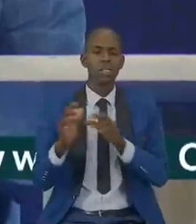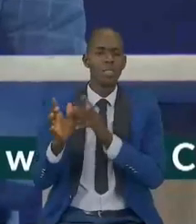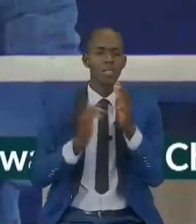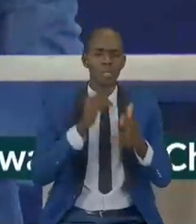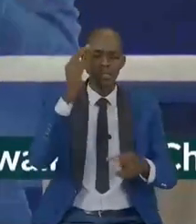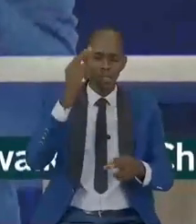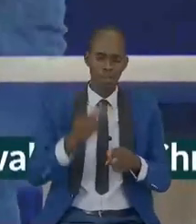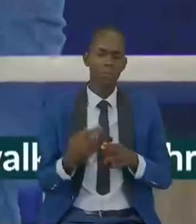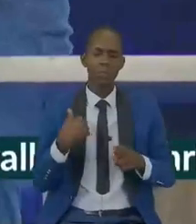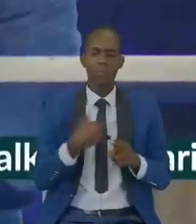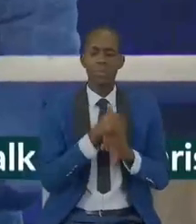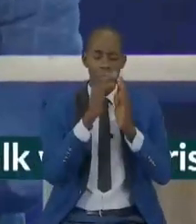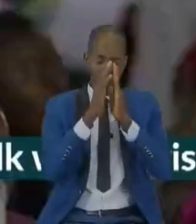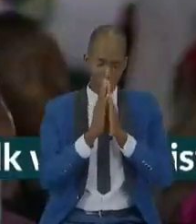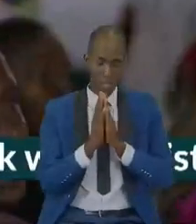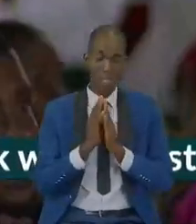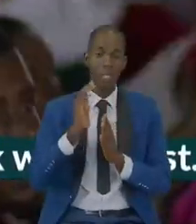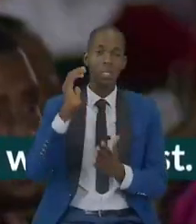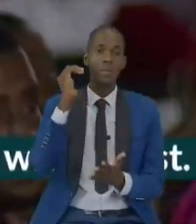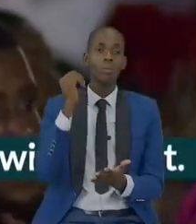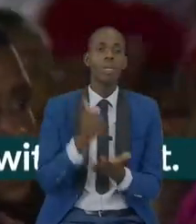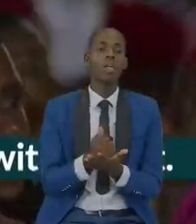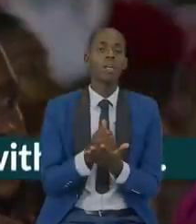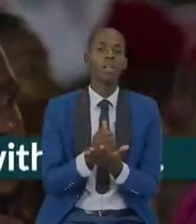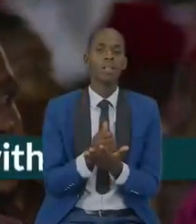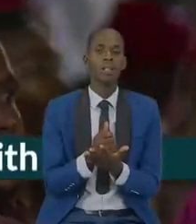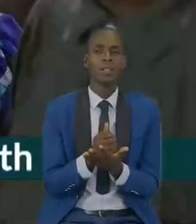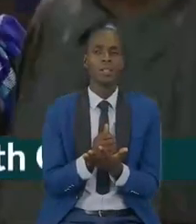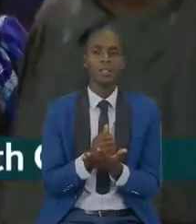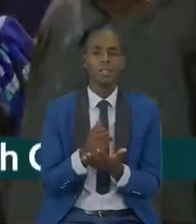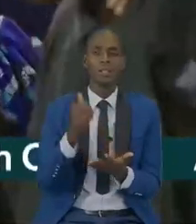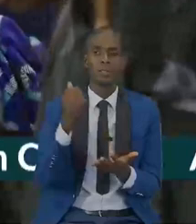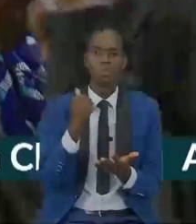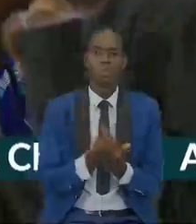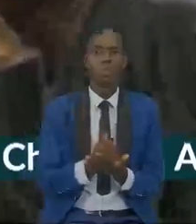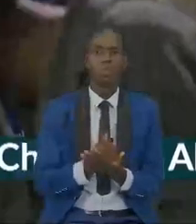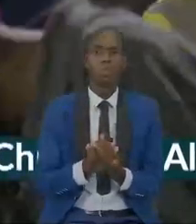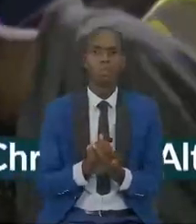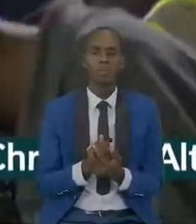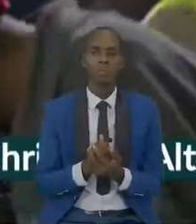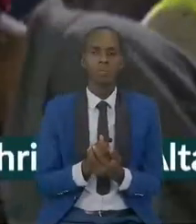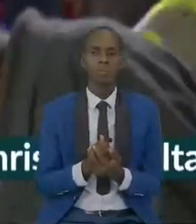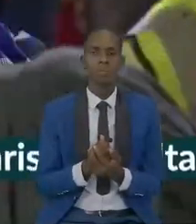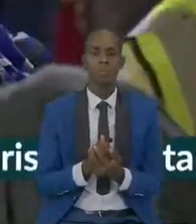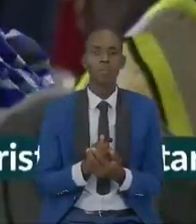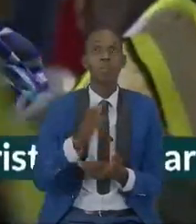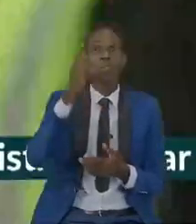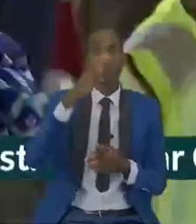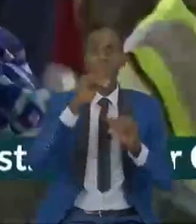Jésus. Merci parce que tu m'as exaucé. Au nom de Jésus, nous